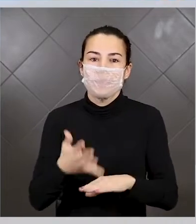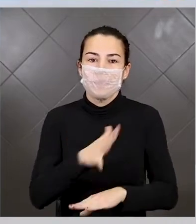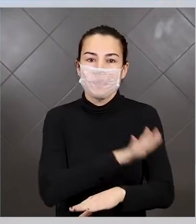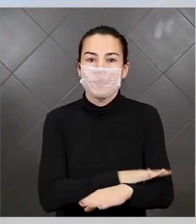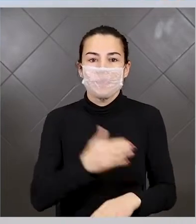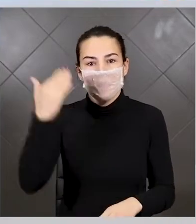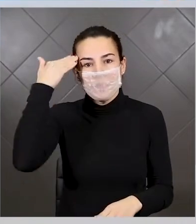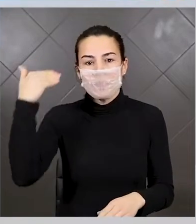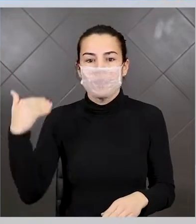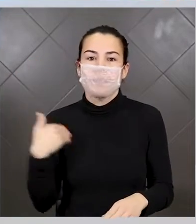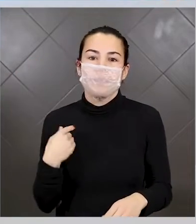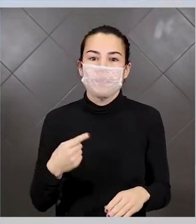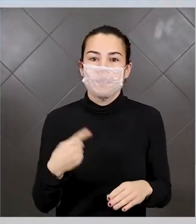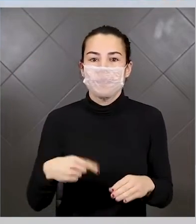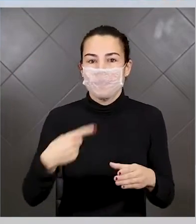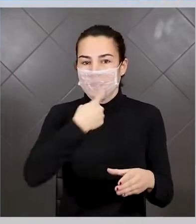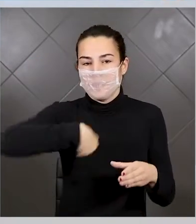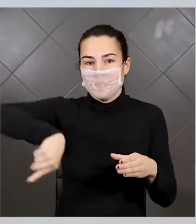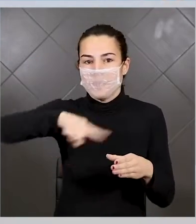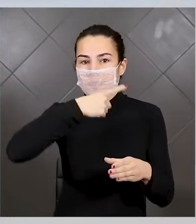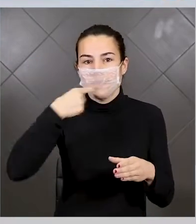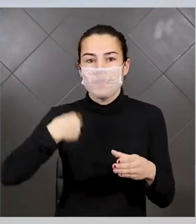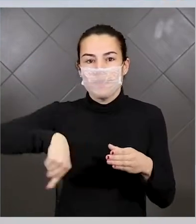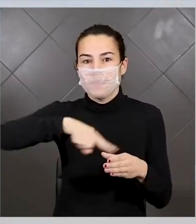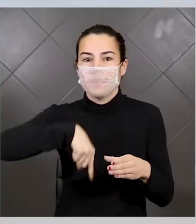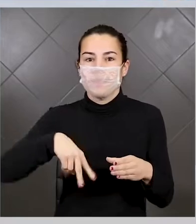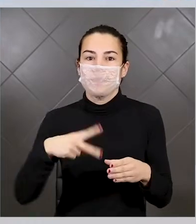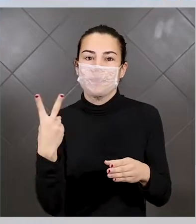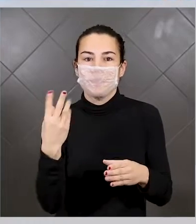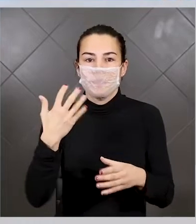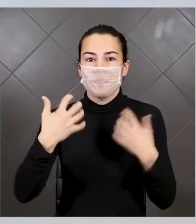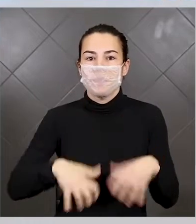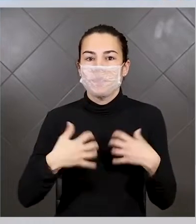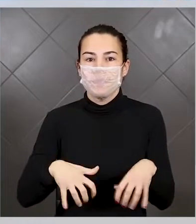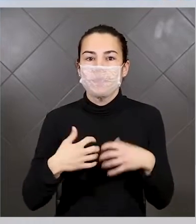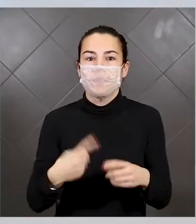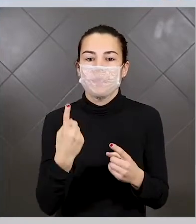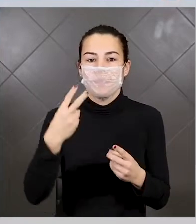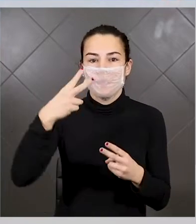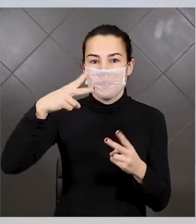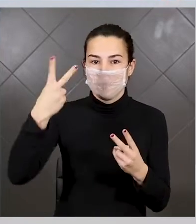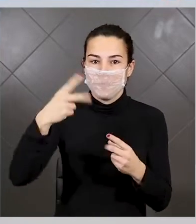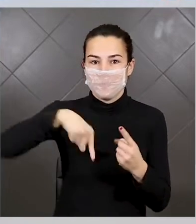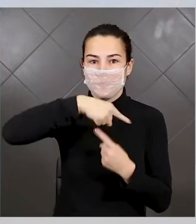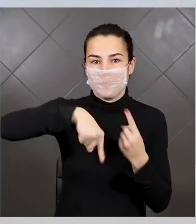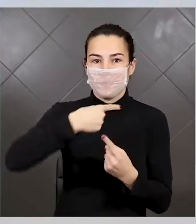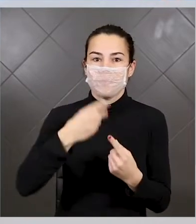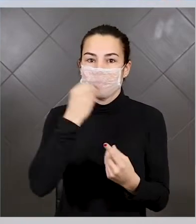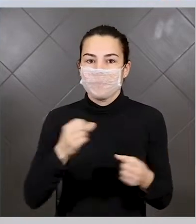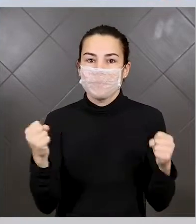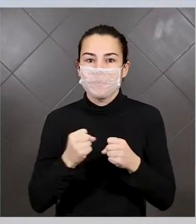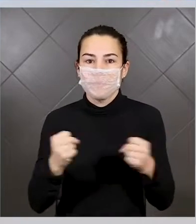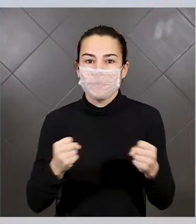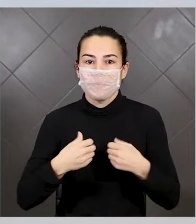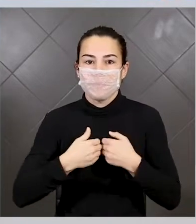la pastisseria. Se dona la casualitat que hi ha dues màquines i hi ha dues famílies que a l'hivern obrin les